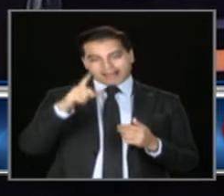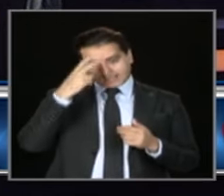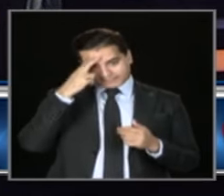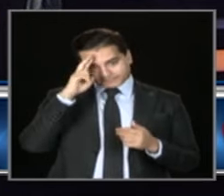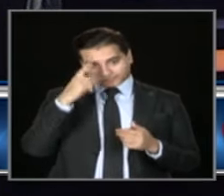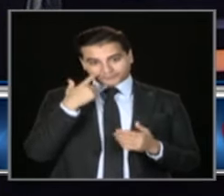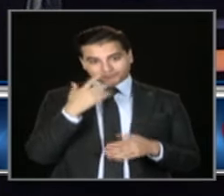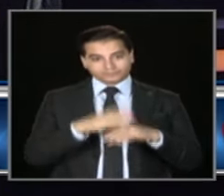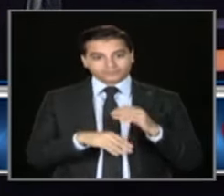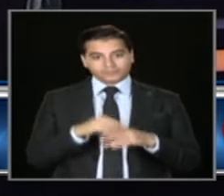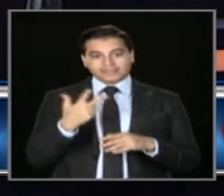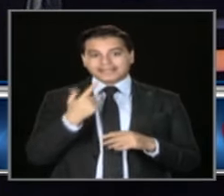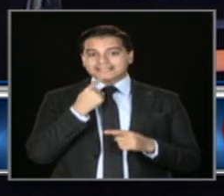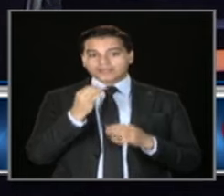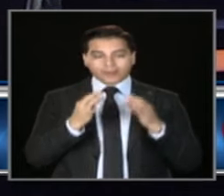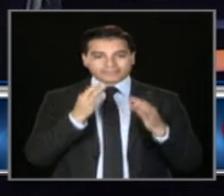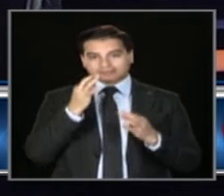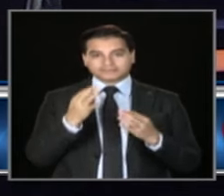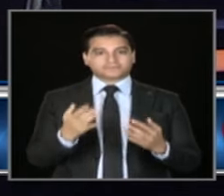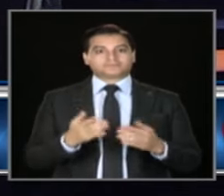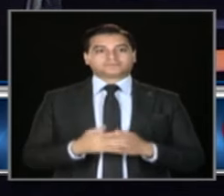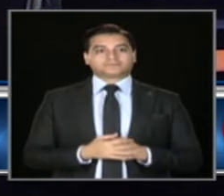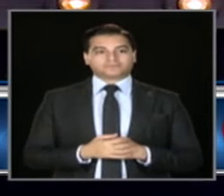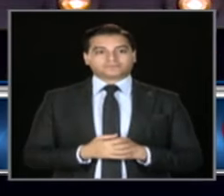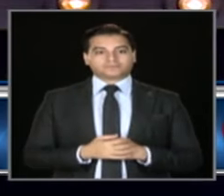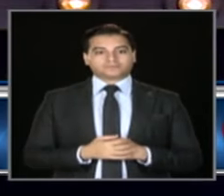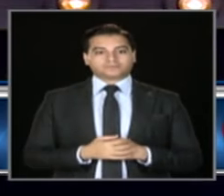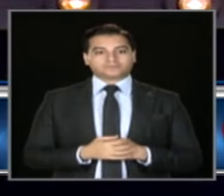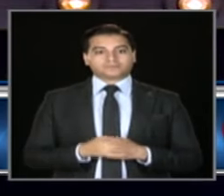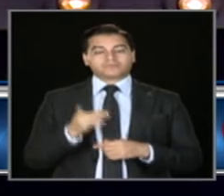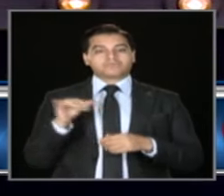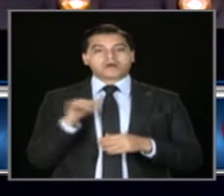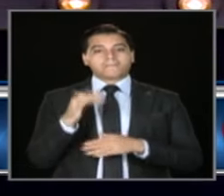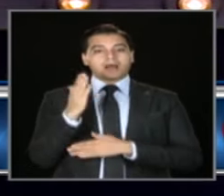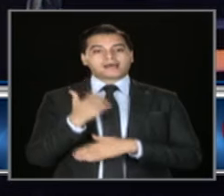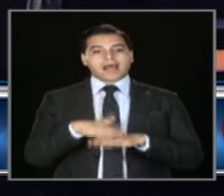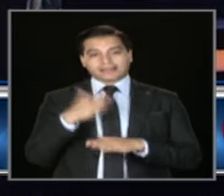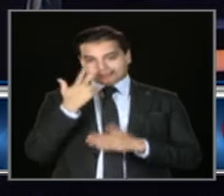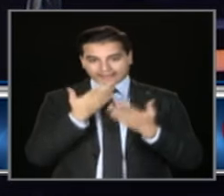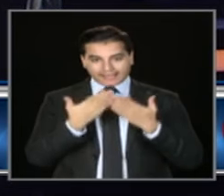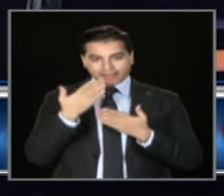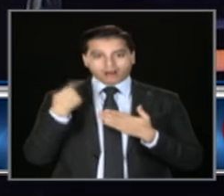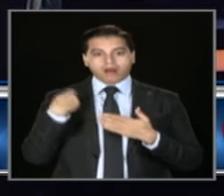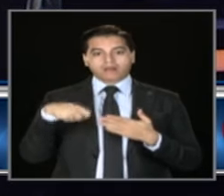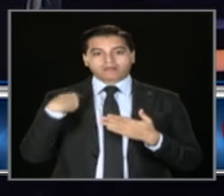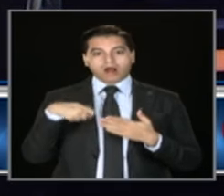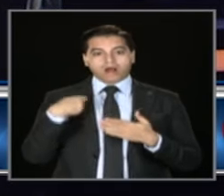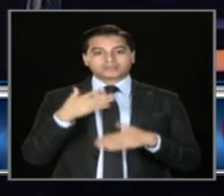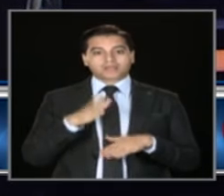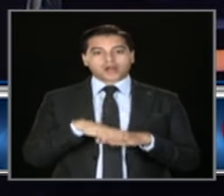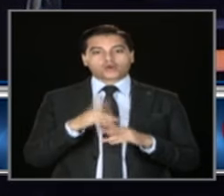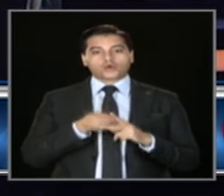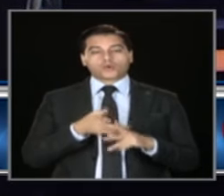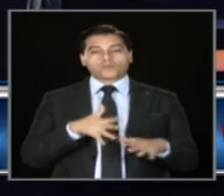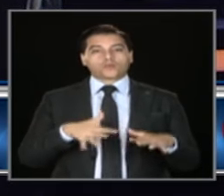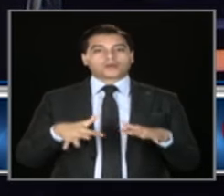جمال ثلاث ثواني بيستعرض فيها تاريخ رئيس جمهوريه